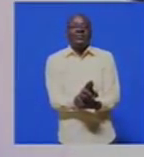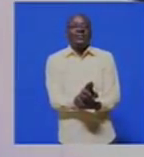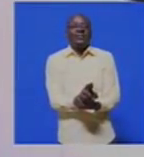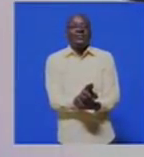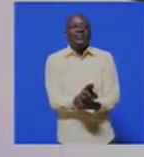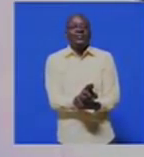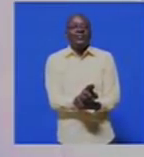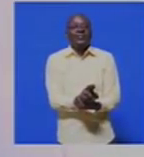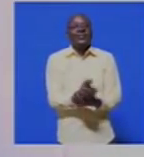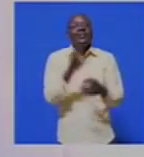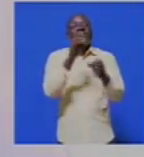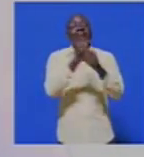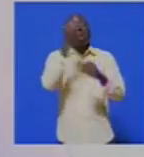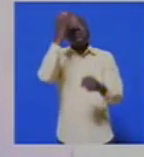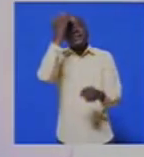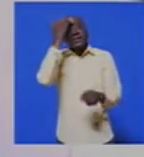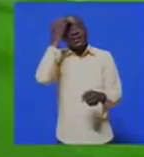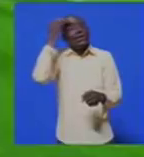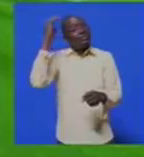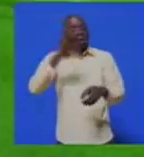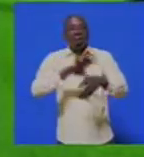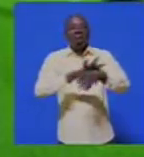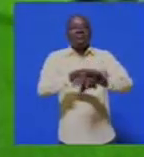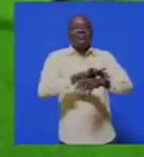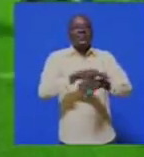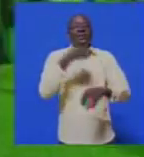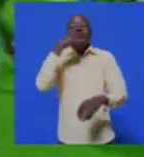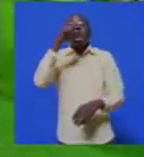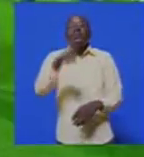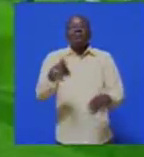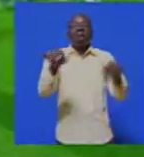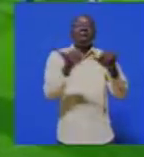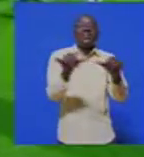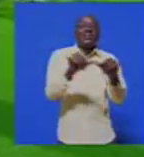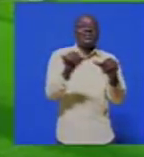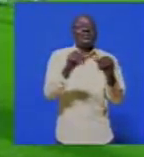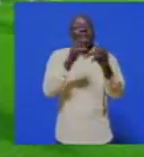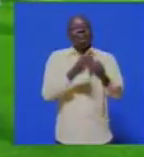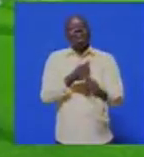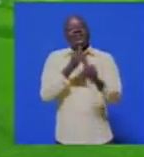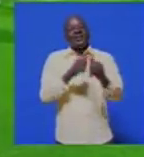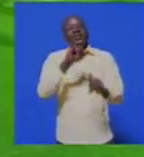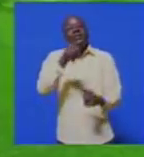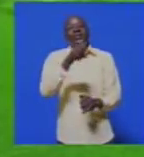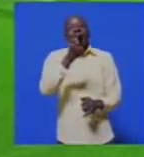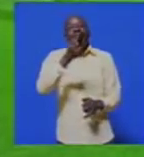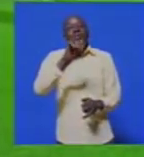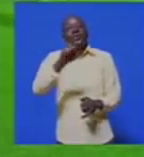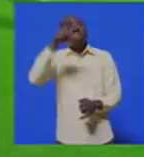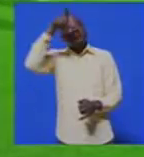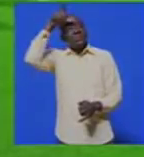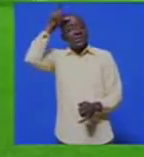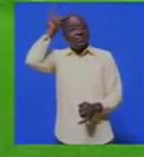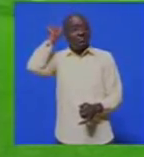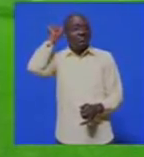Ils prennent connaissance avec la pelouse où ils doivent se mesurer aux chevaliers juniors de la Méditerranée de Libye.